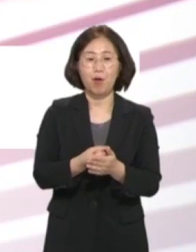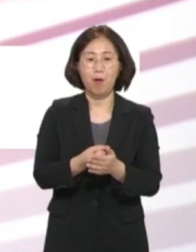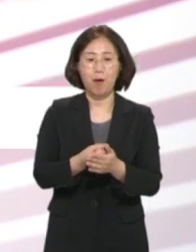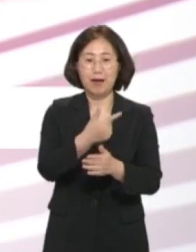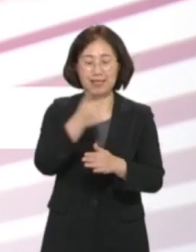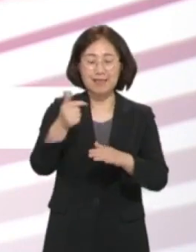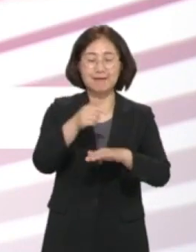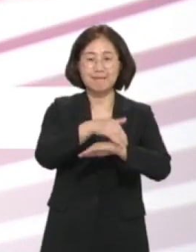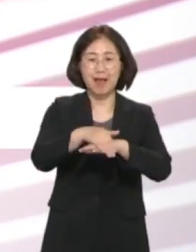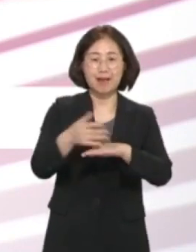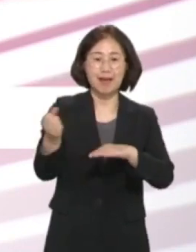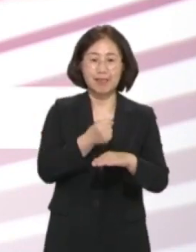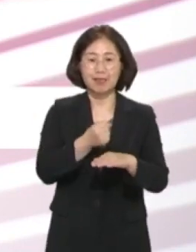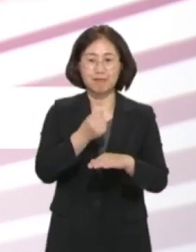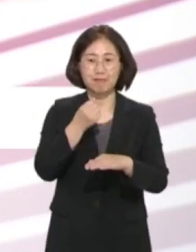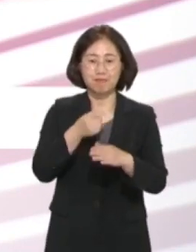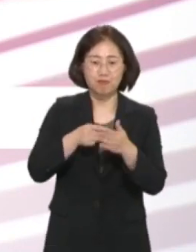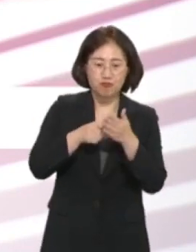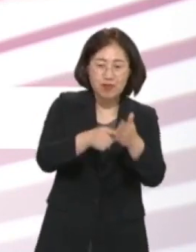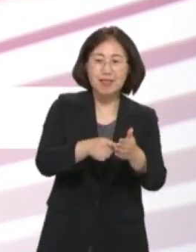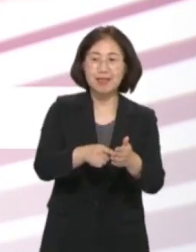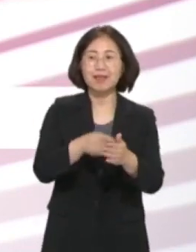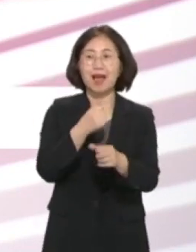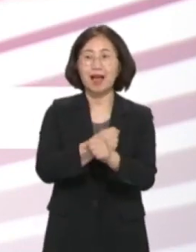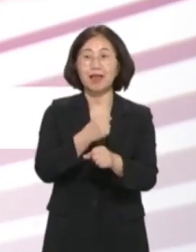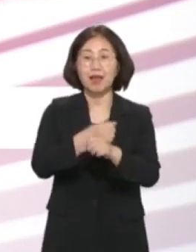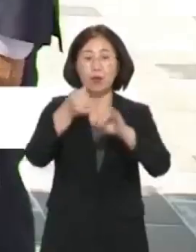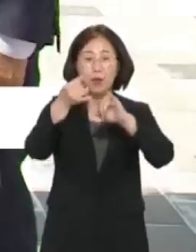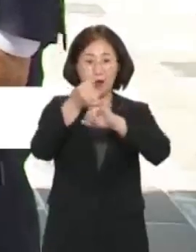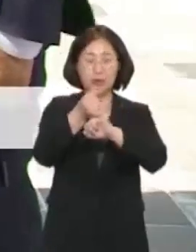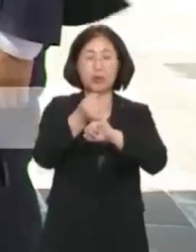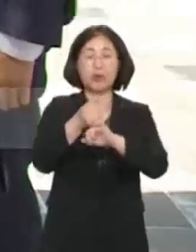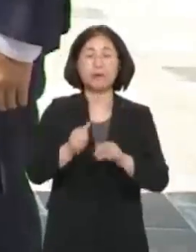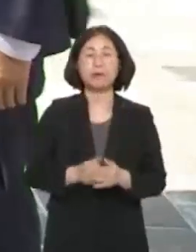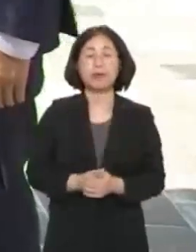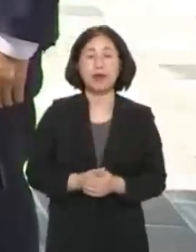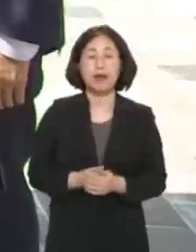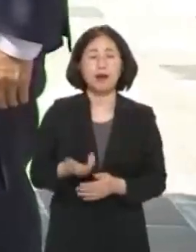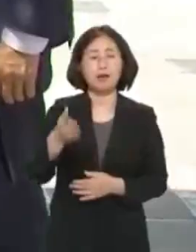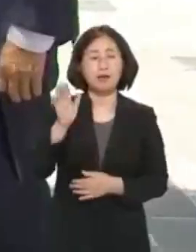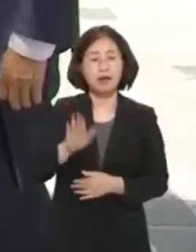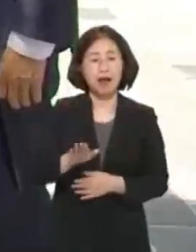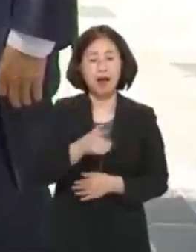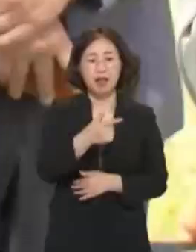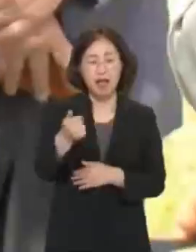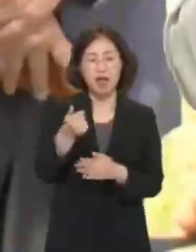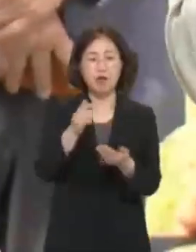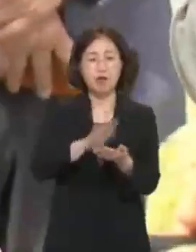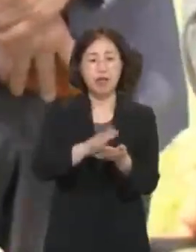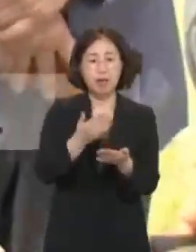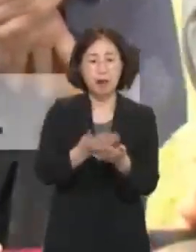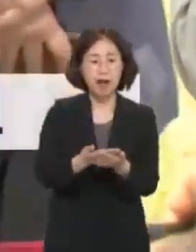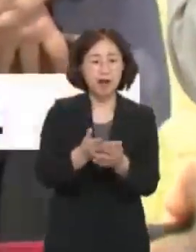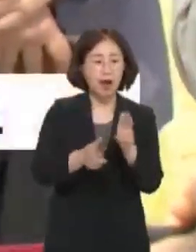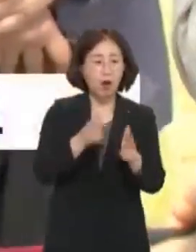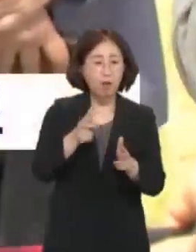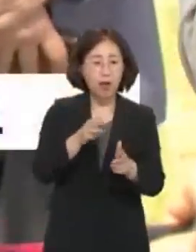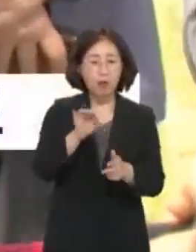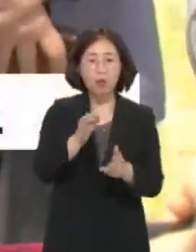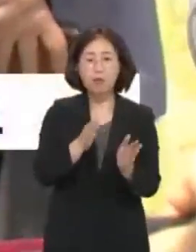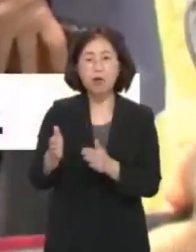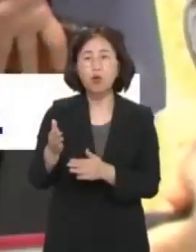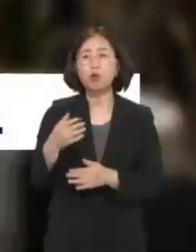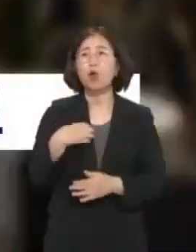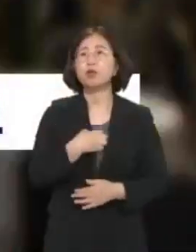원대하게 그리고 거침없이 나을 것을 다시 한번 약속 드리면서 하지만 대규모 개발 사업에 따른 재원 마련 부담